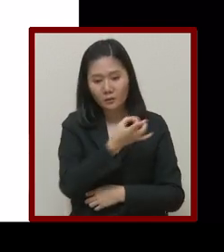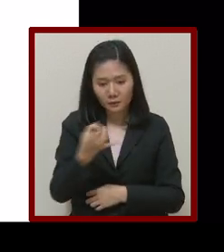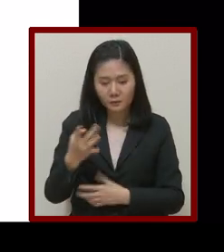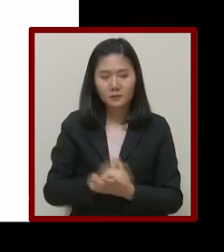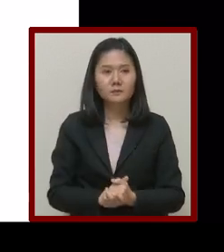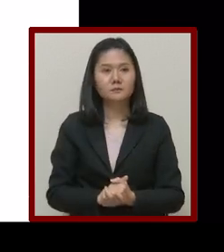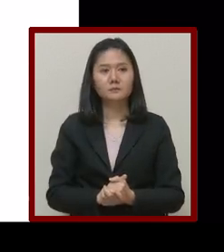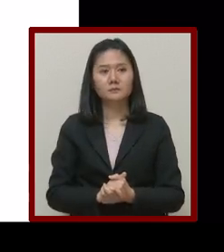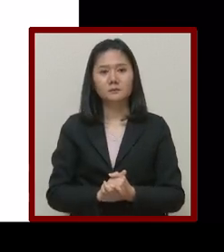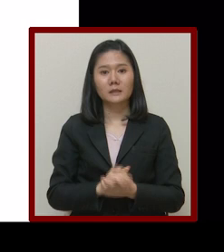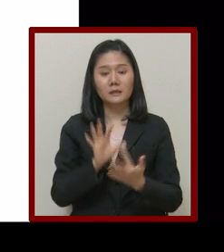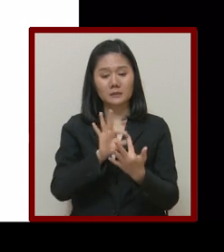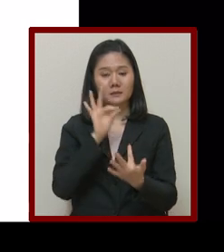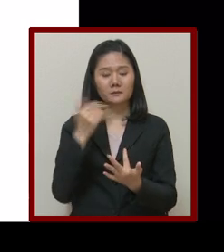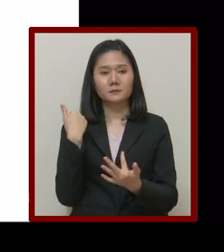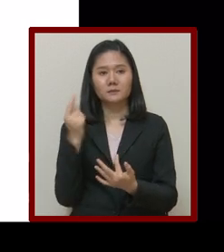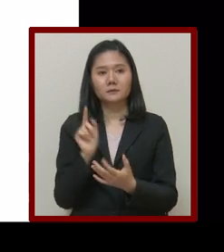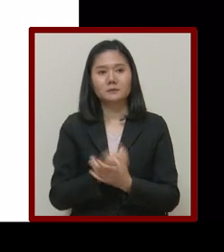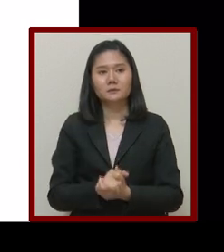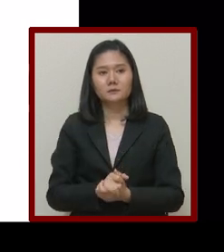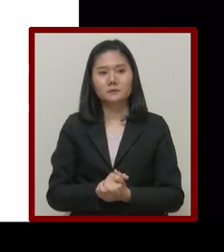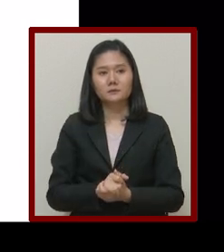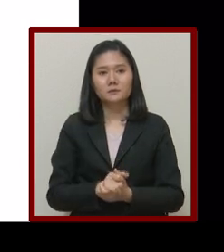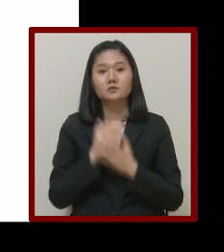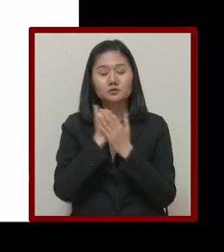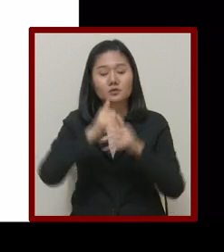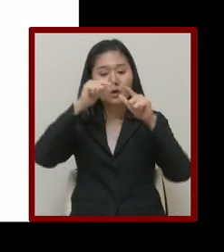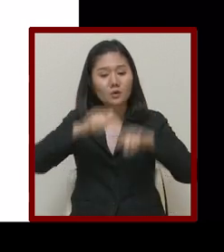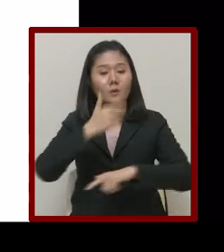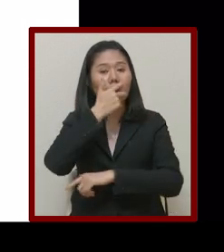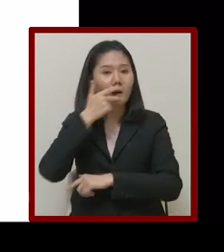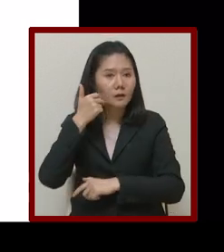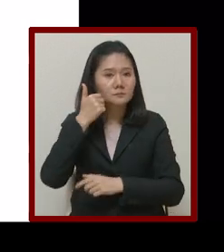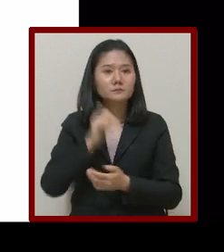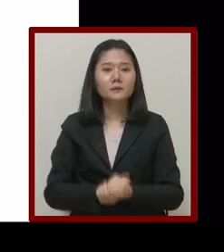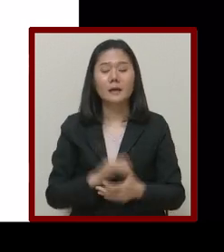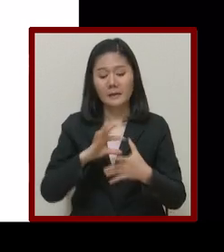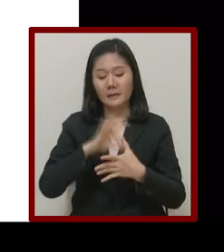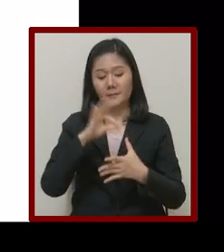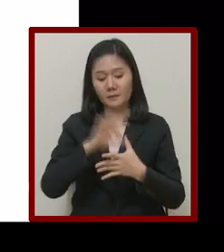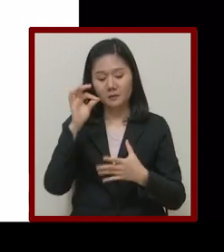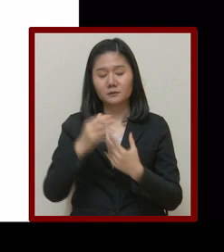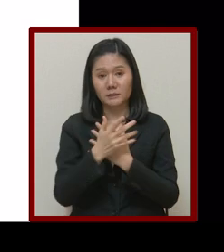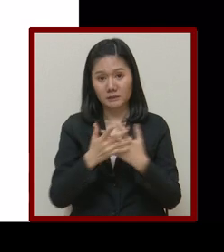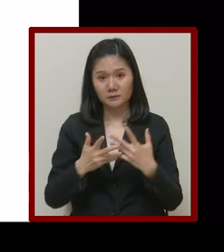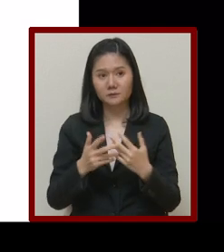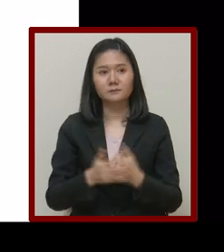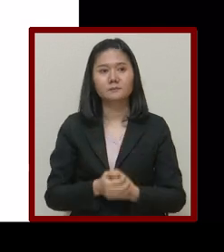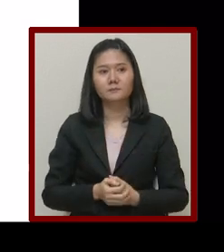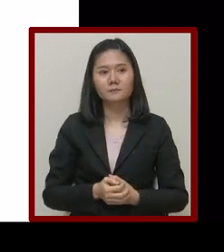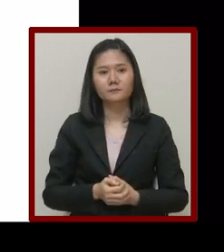างตัวสมุนไพรที่เราจะเลือกมาเนี่ยก็จะต้องมีในเรื่องของช่วยในเรื่องของการลดน้ำตาลลดไขมันในเลือด